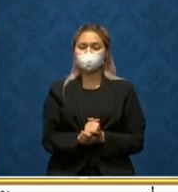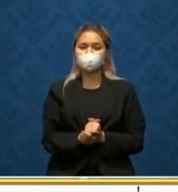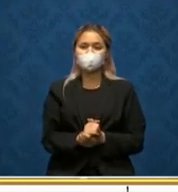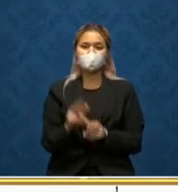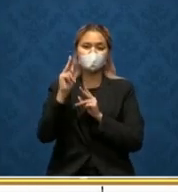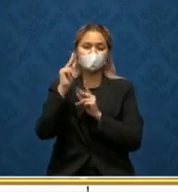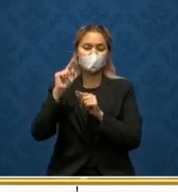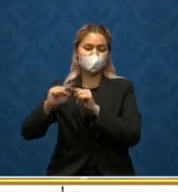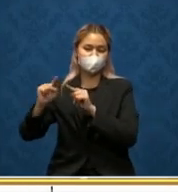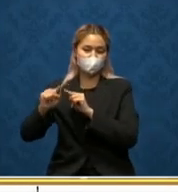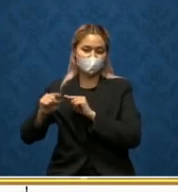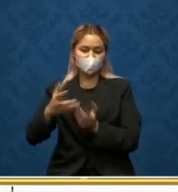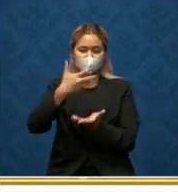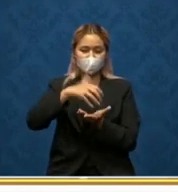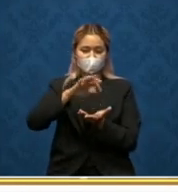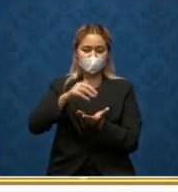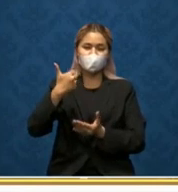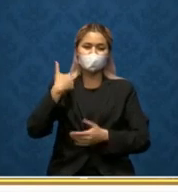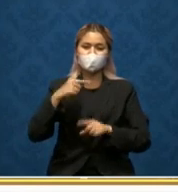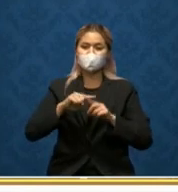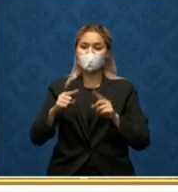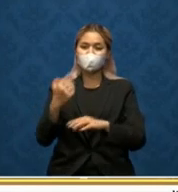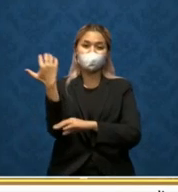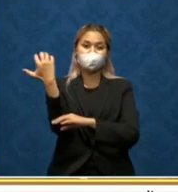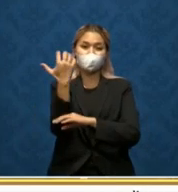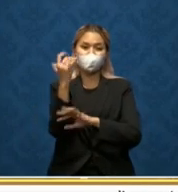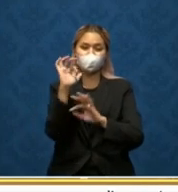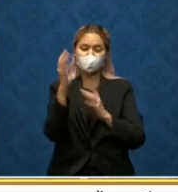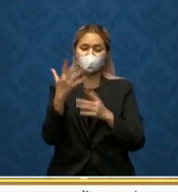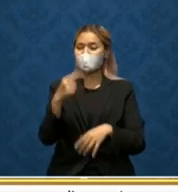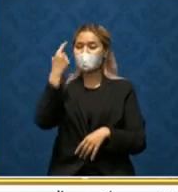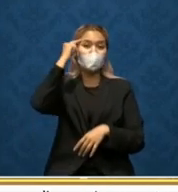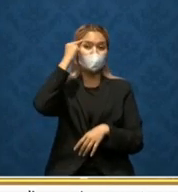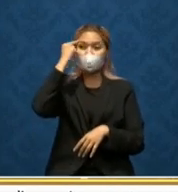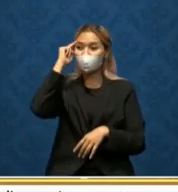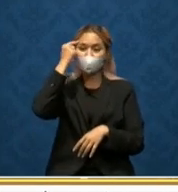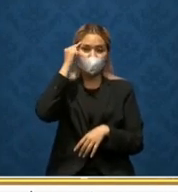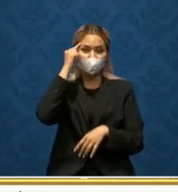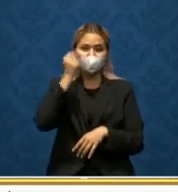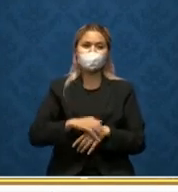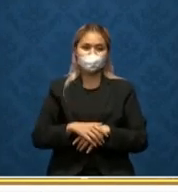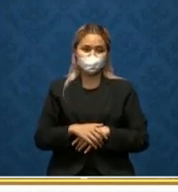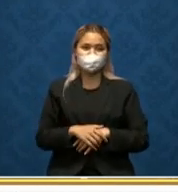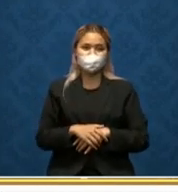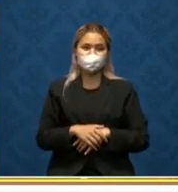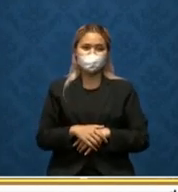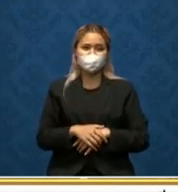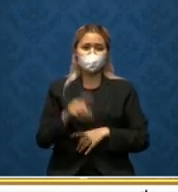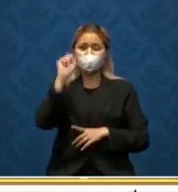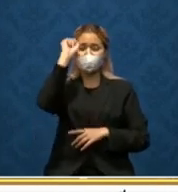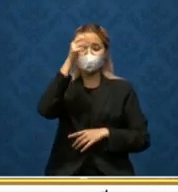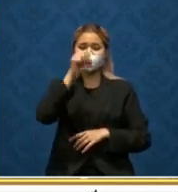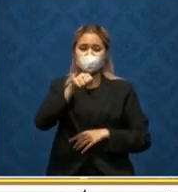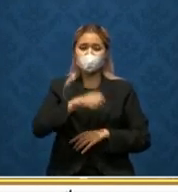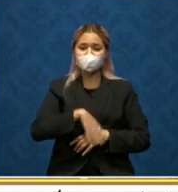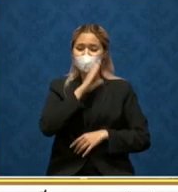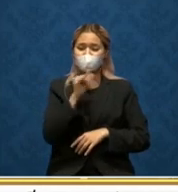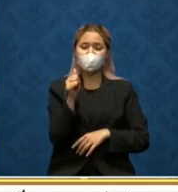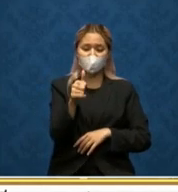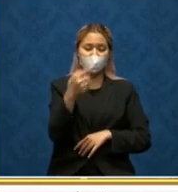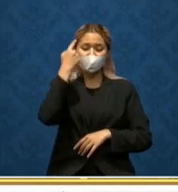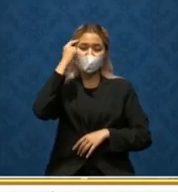พูดเรื่องนี้แต่พลเอกประยุทธ์ทำเหมือนบ้านไม่มีทีวีตีมึนไม่รู้ไม่ชี้ผมอยากรู้จริงๆไม่เข้าใจไอ้ตอนไปลงพื้นที่แล้ว